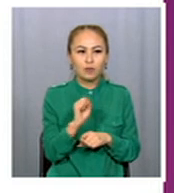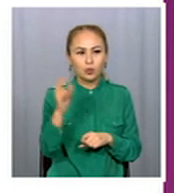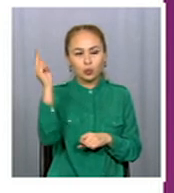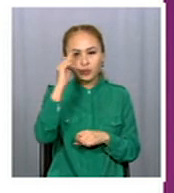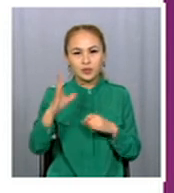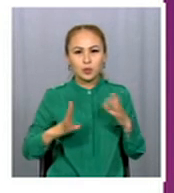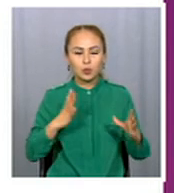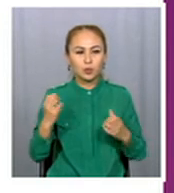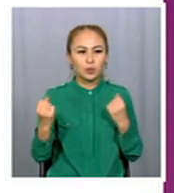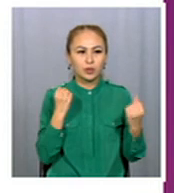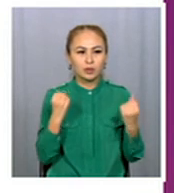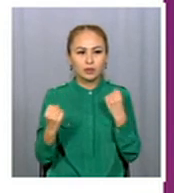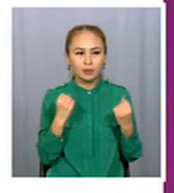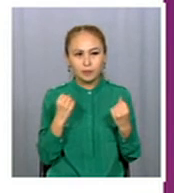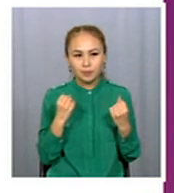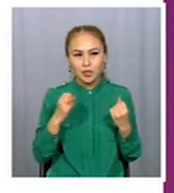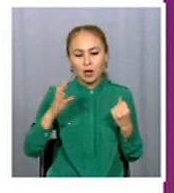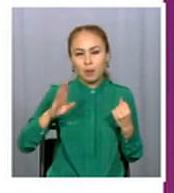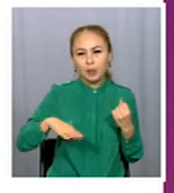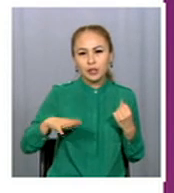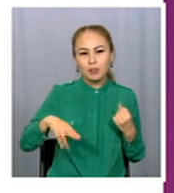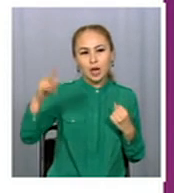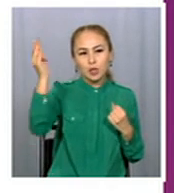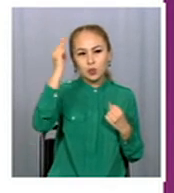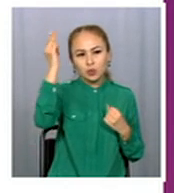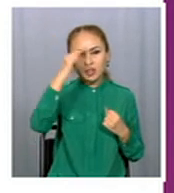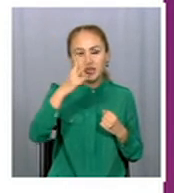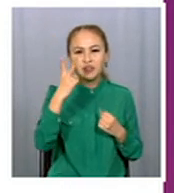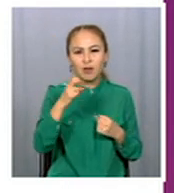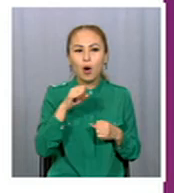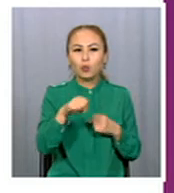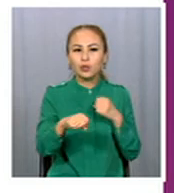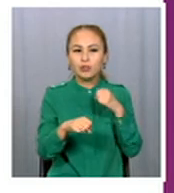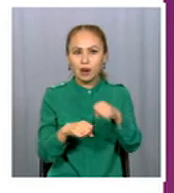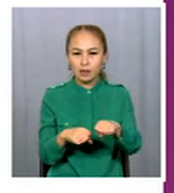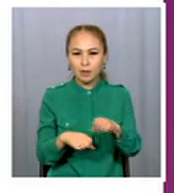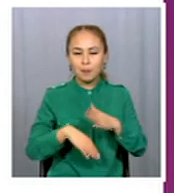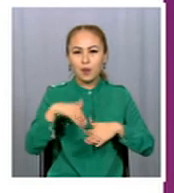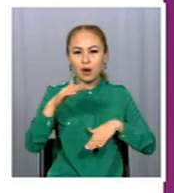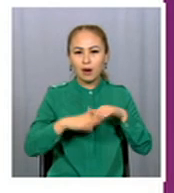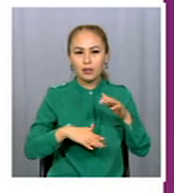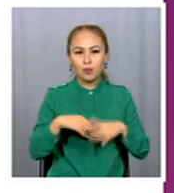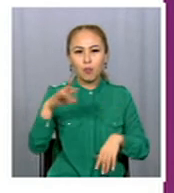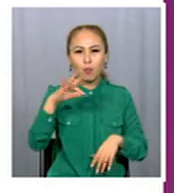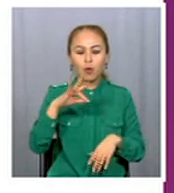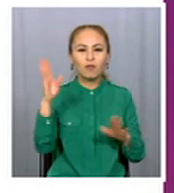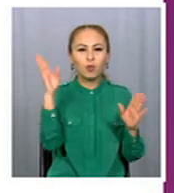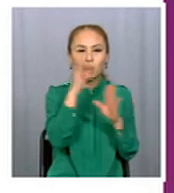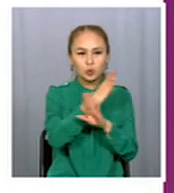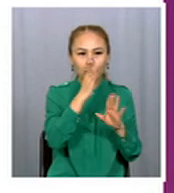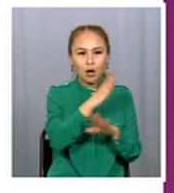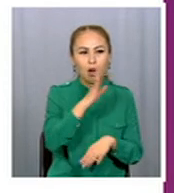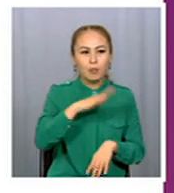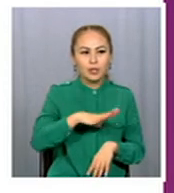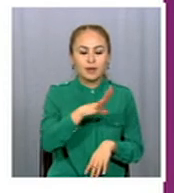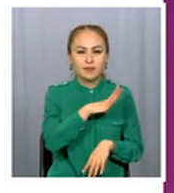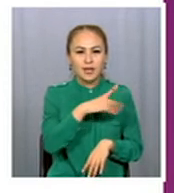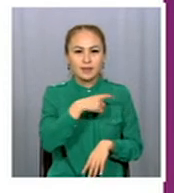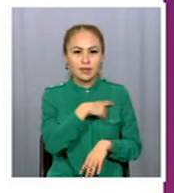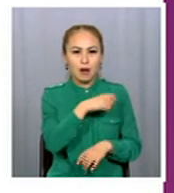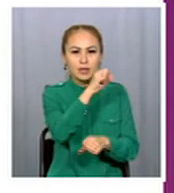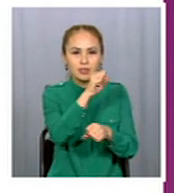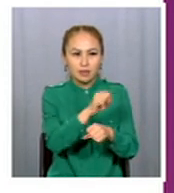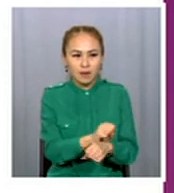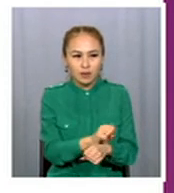урок физкультуры. Потом разучивали два удара, махали руками по воздуху. Иногда тренер нас